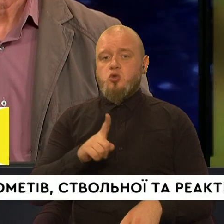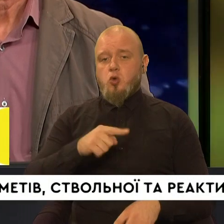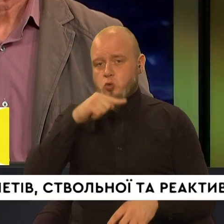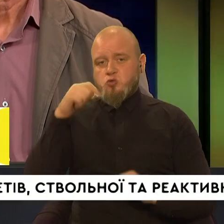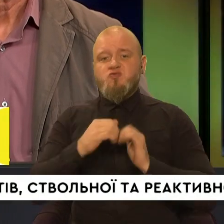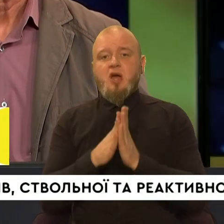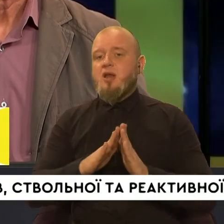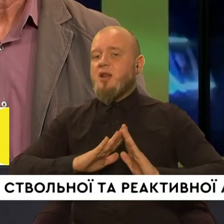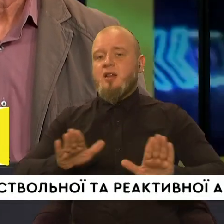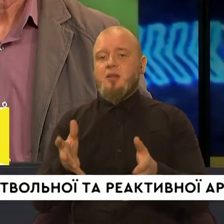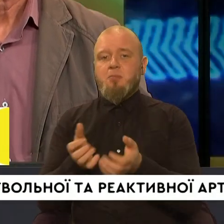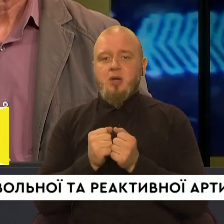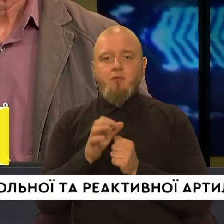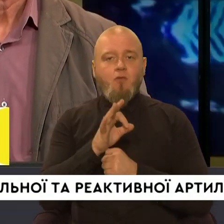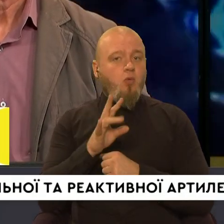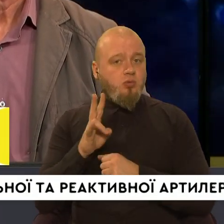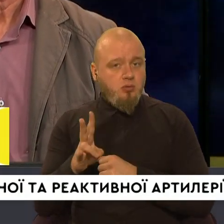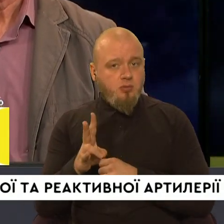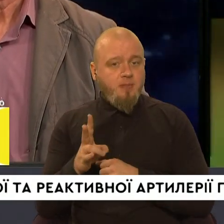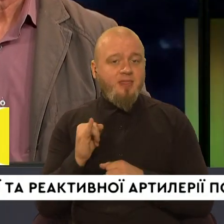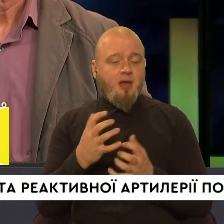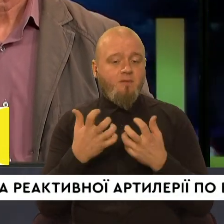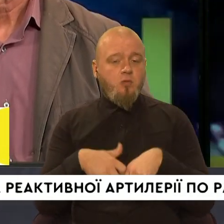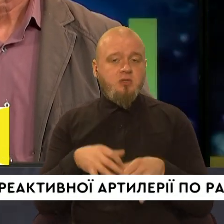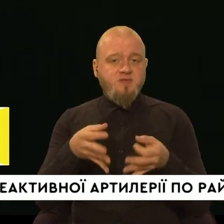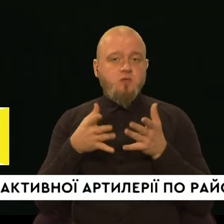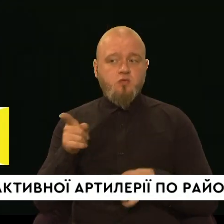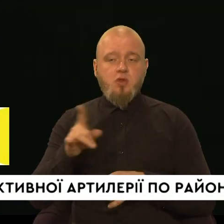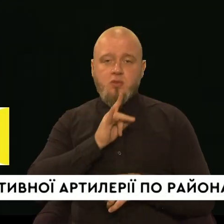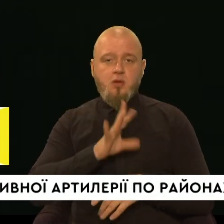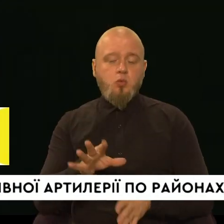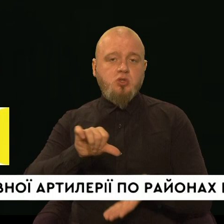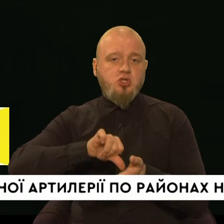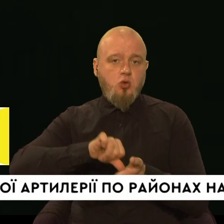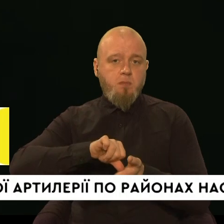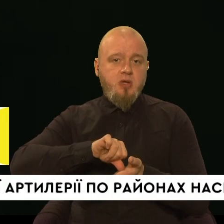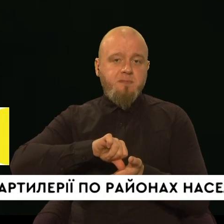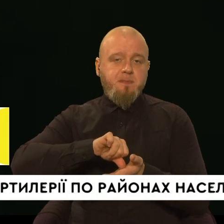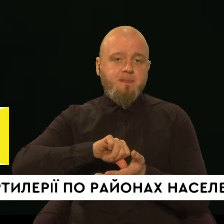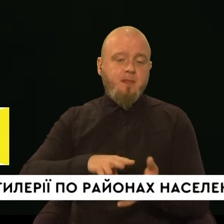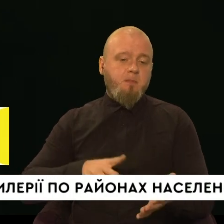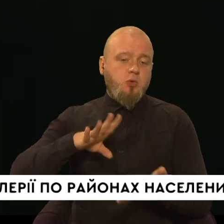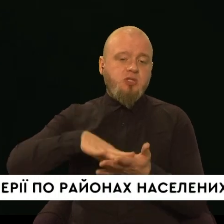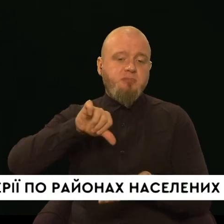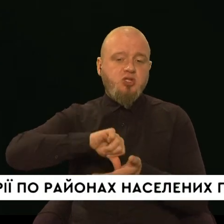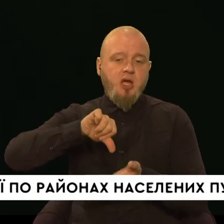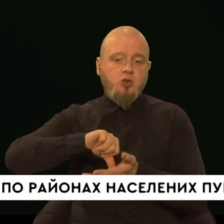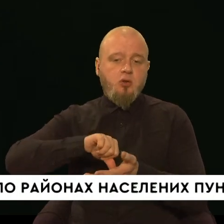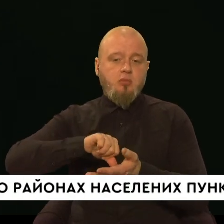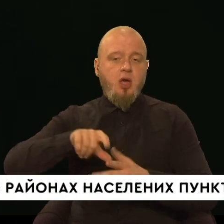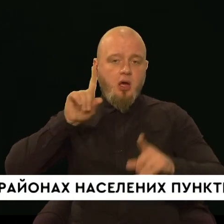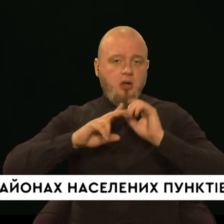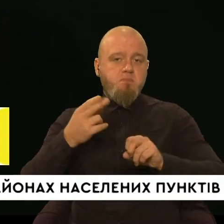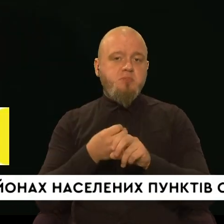не приймуть в ООН. Ну і автоматично, звісно, що вона не буде членом постійним членом